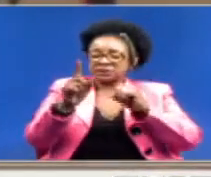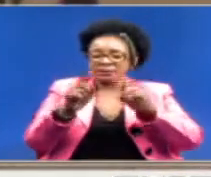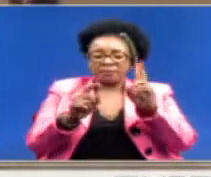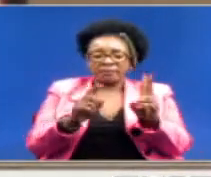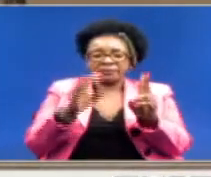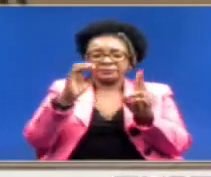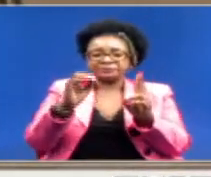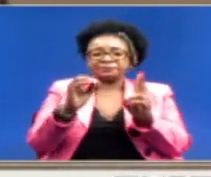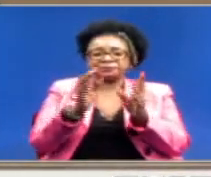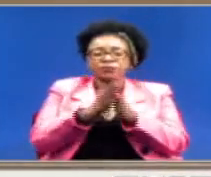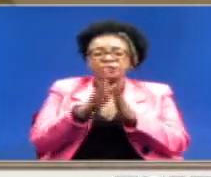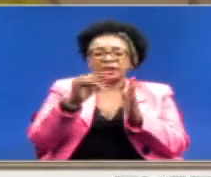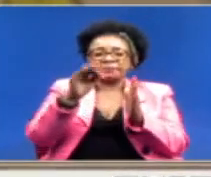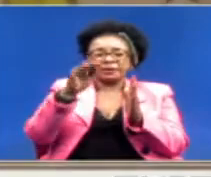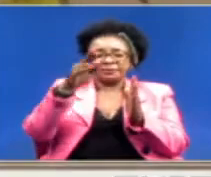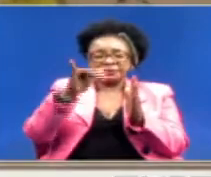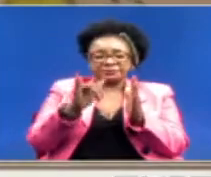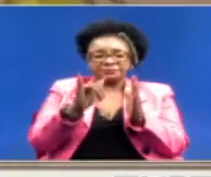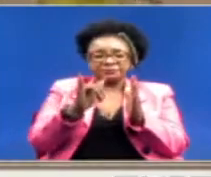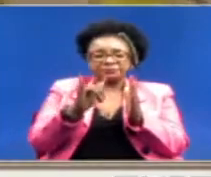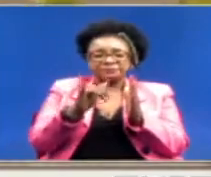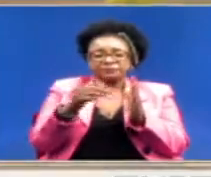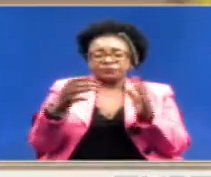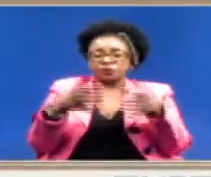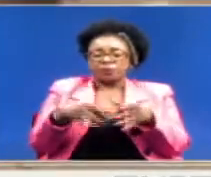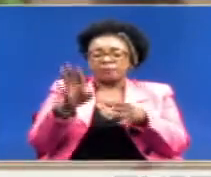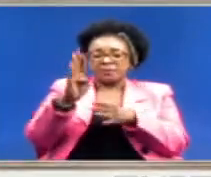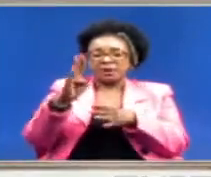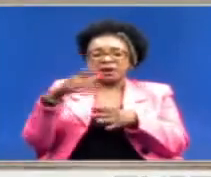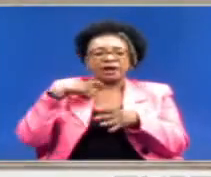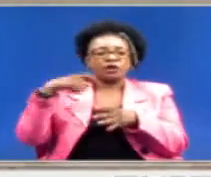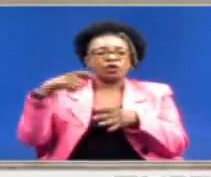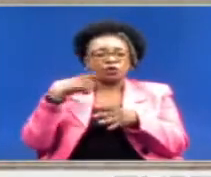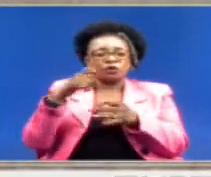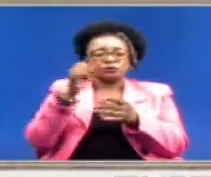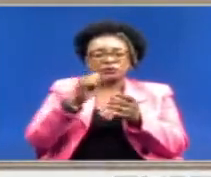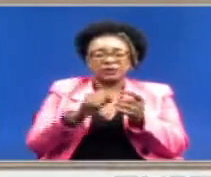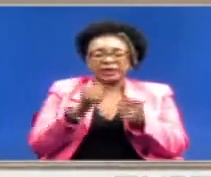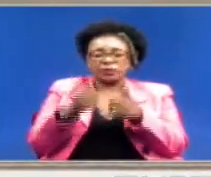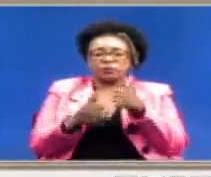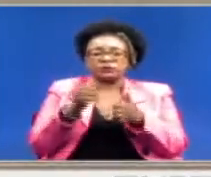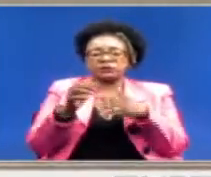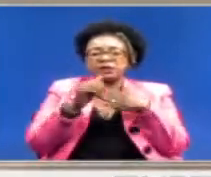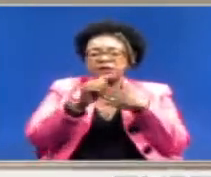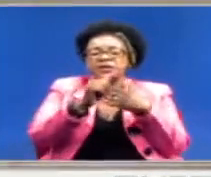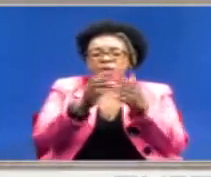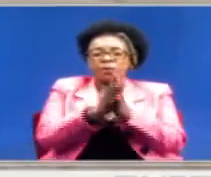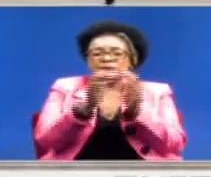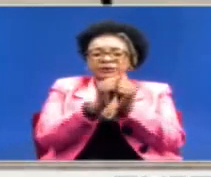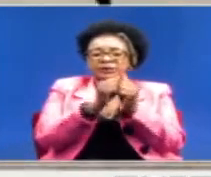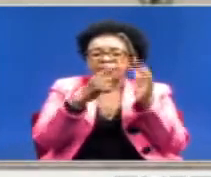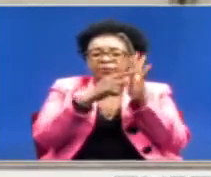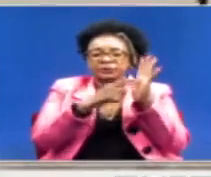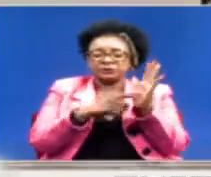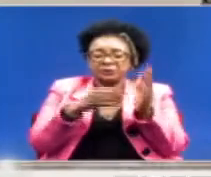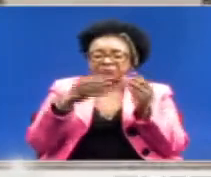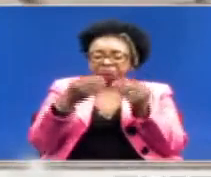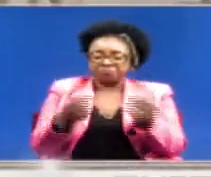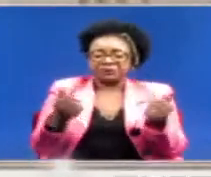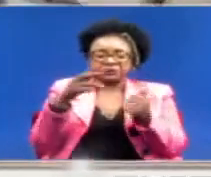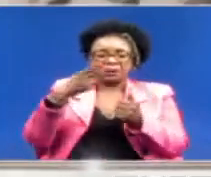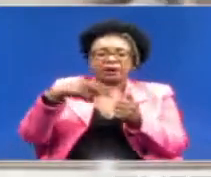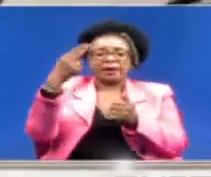uwanjani Ndabibi. Kundi ni B, Karioko wazee inayoongoza na alama 10 ilishinda Highlands bao moja kwa